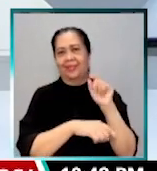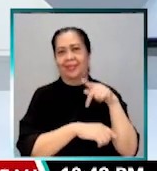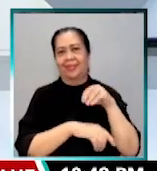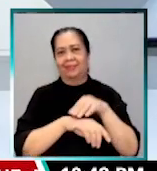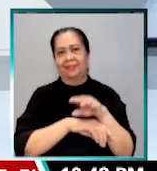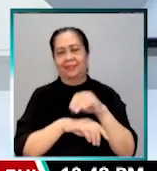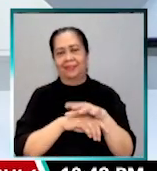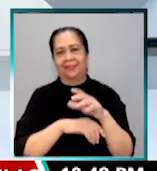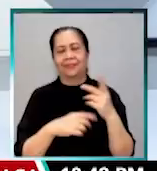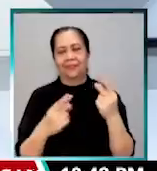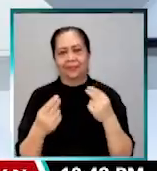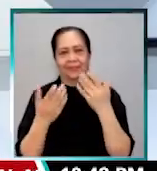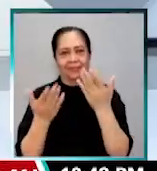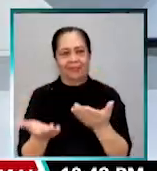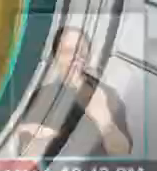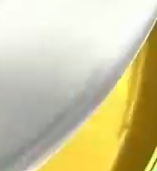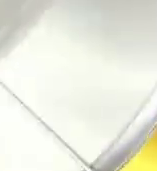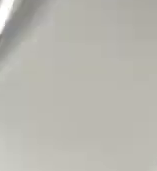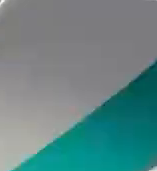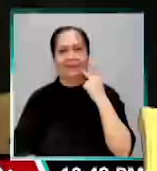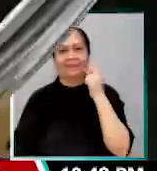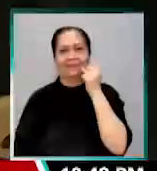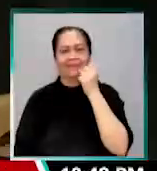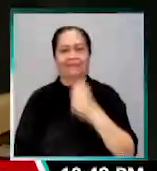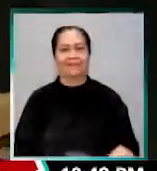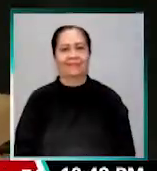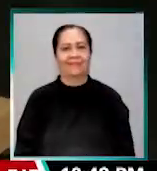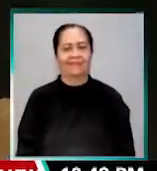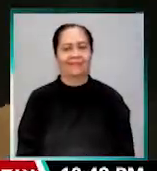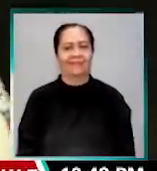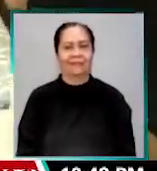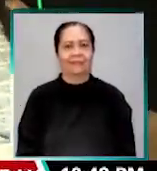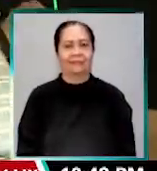matupad yan sa report ni Katrina Song.